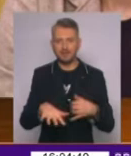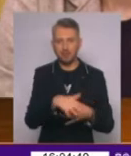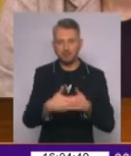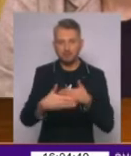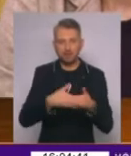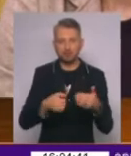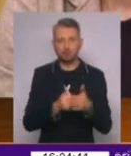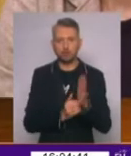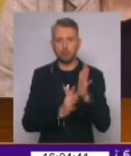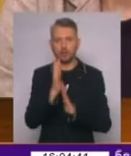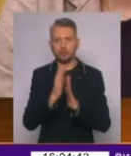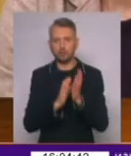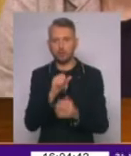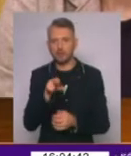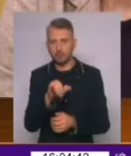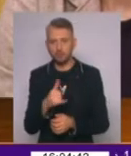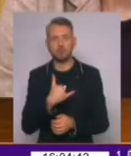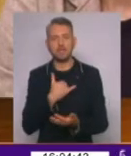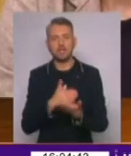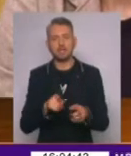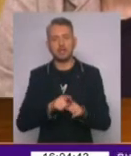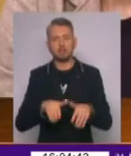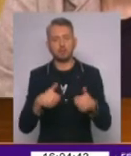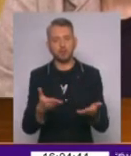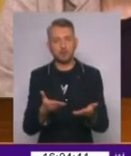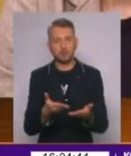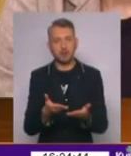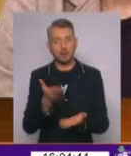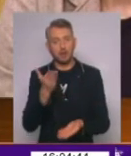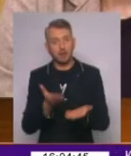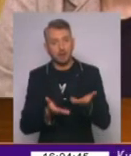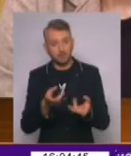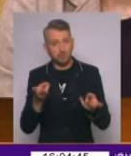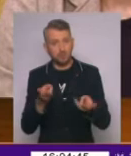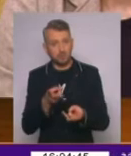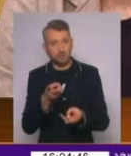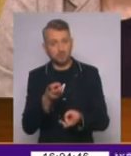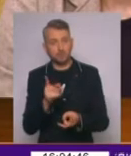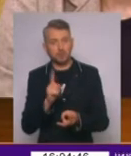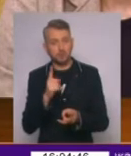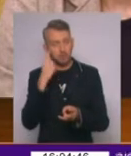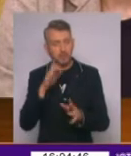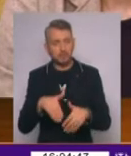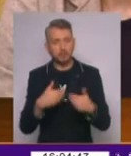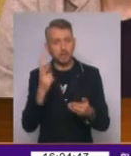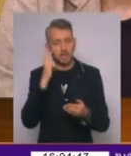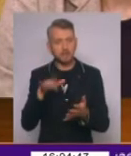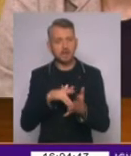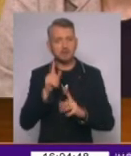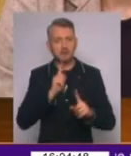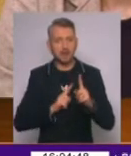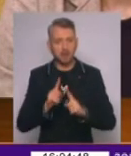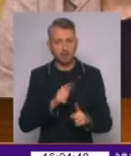до ботанічного саду. У мене є така пропозиція. А чи не гарно було б, щоб ініціювала Київська міська